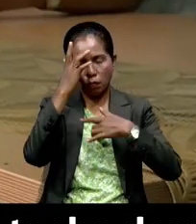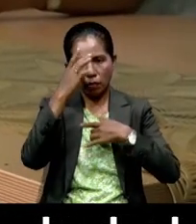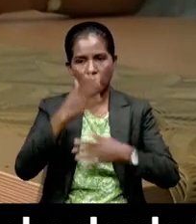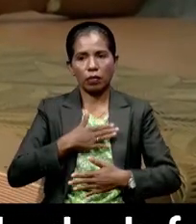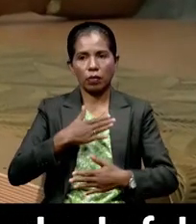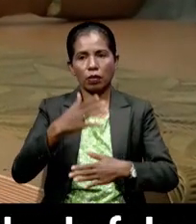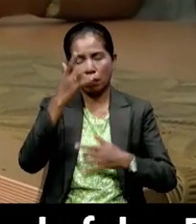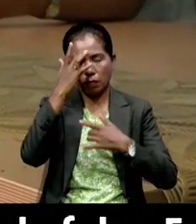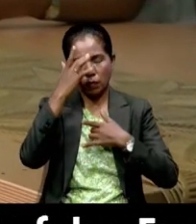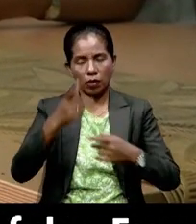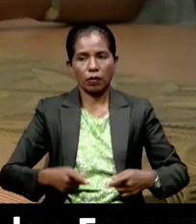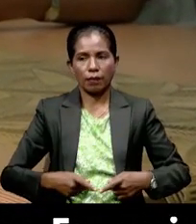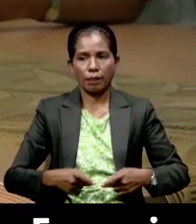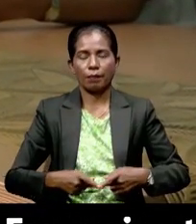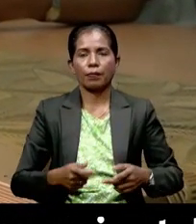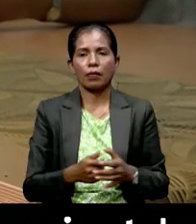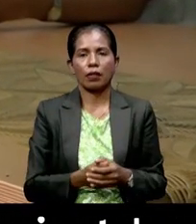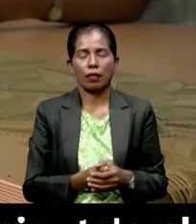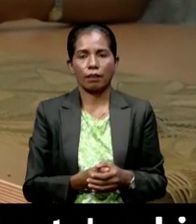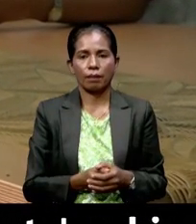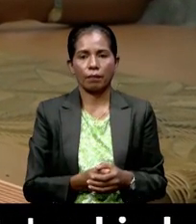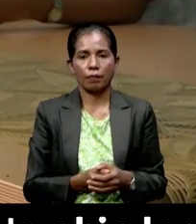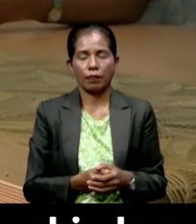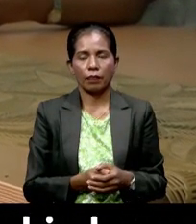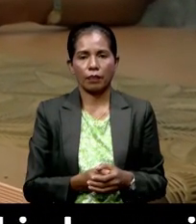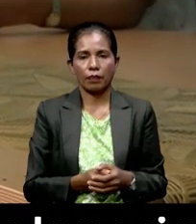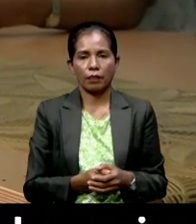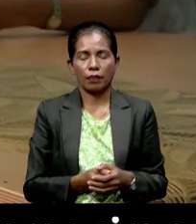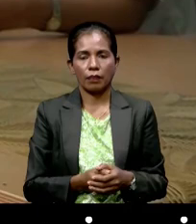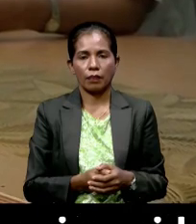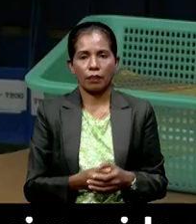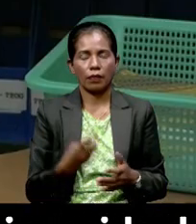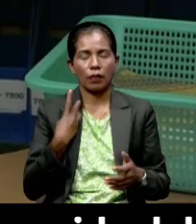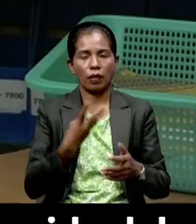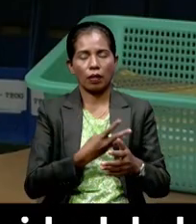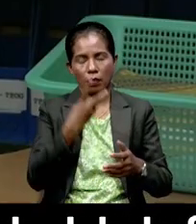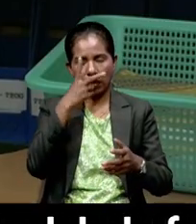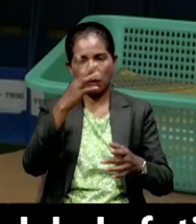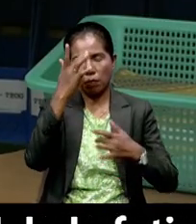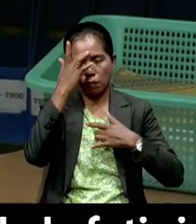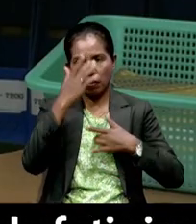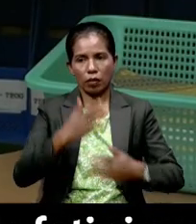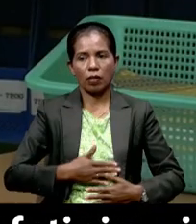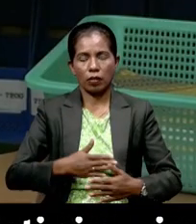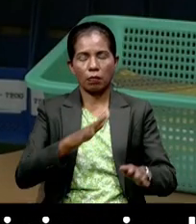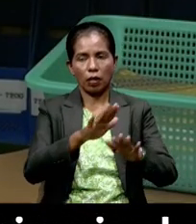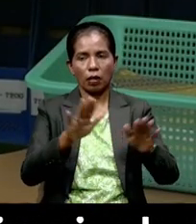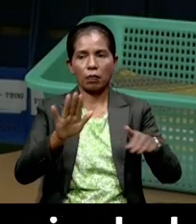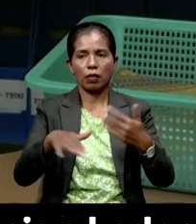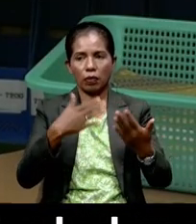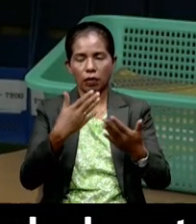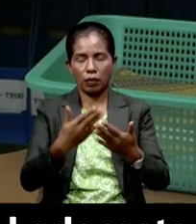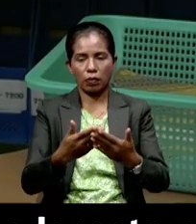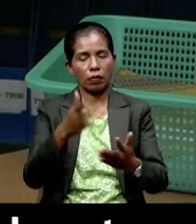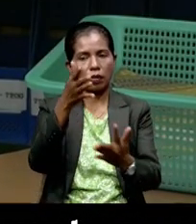ho moras estomago. Lalu juga karena diet, dari keluarga ada juga yang ispa, jadi kena ke anak-anak yang ada dalam